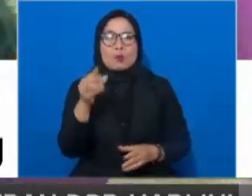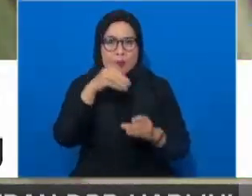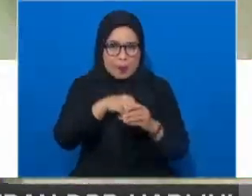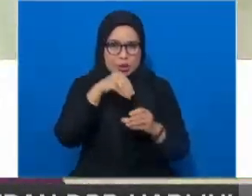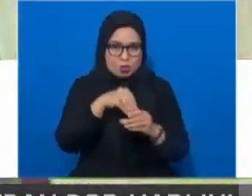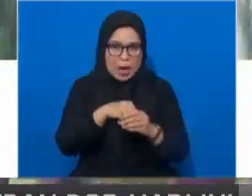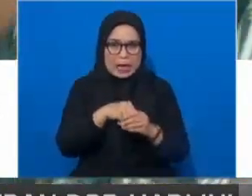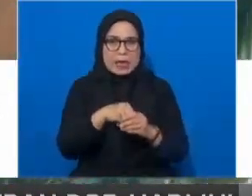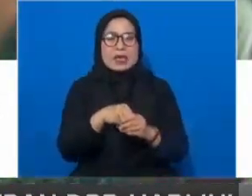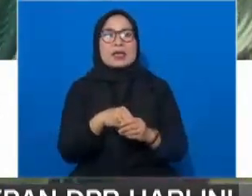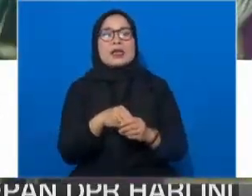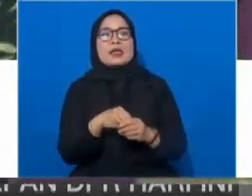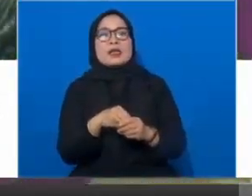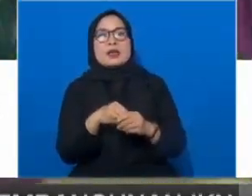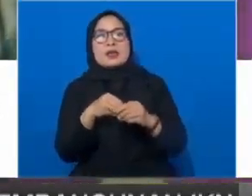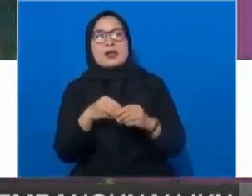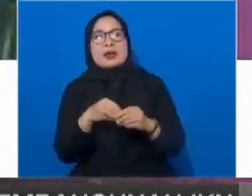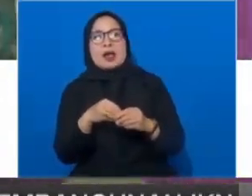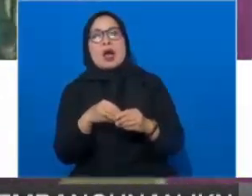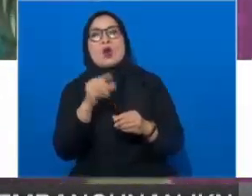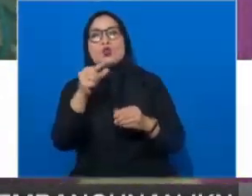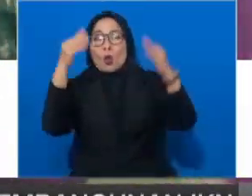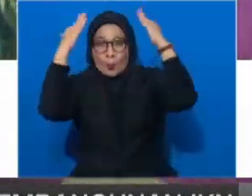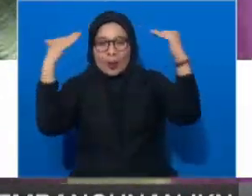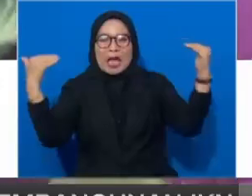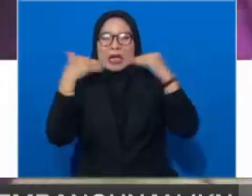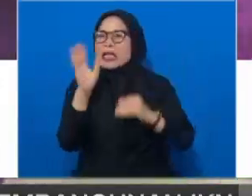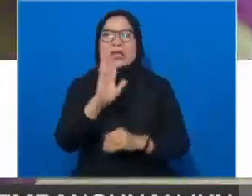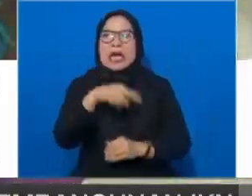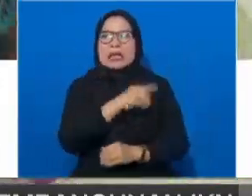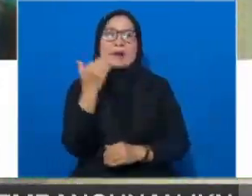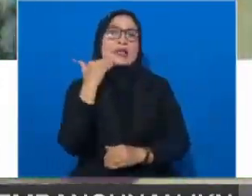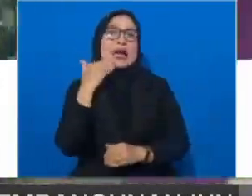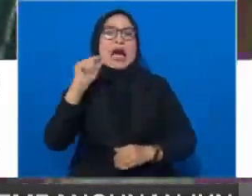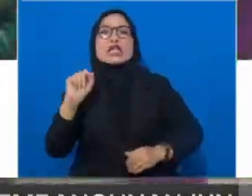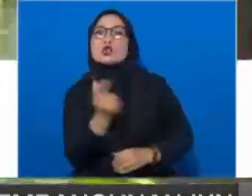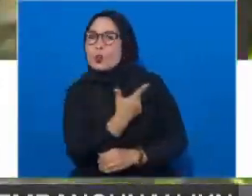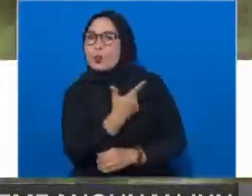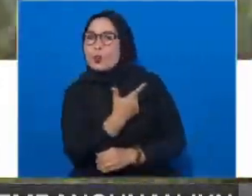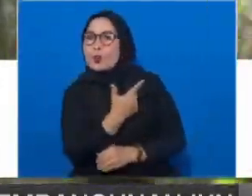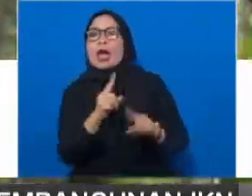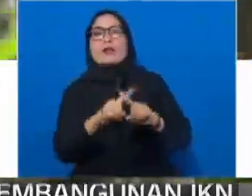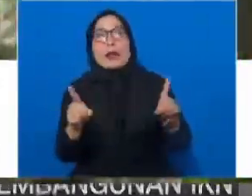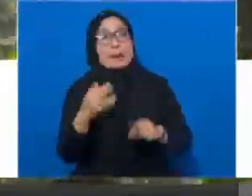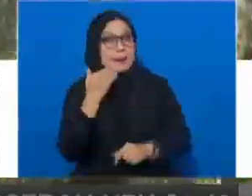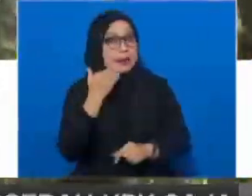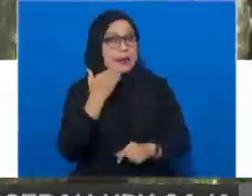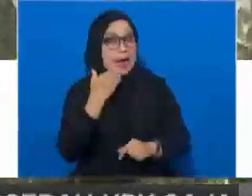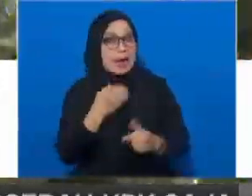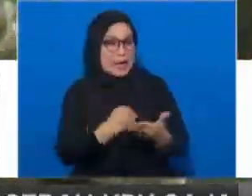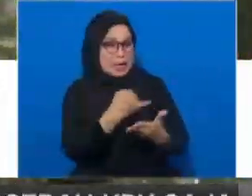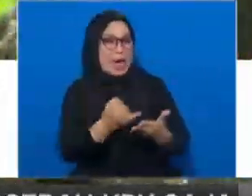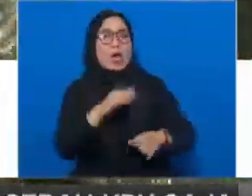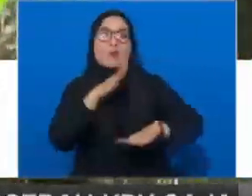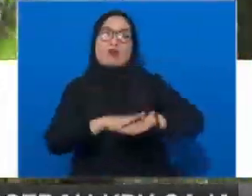Bagi mereka, bertani bukan hanya tentang menjaga kehidupan, tetapi juga menjaga nilai-nilai budaya